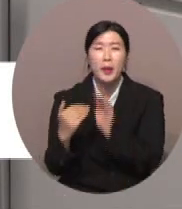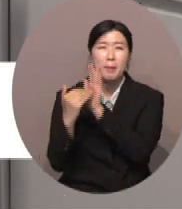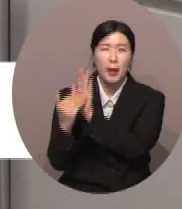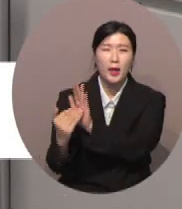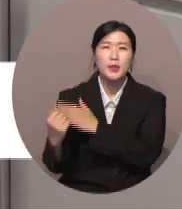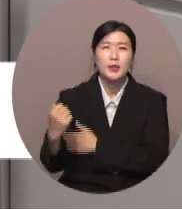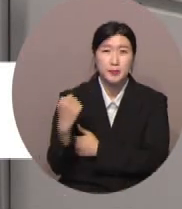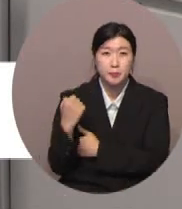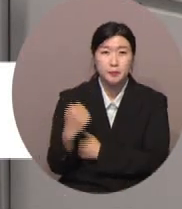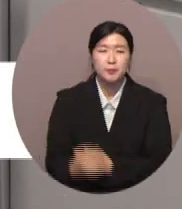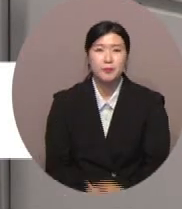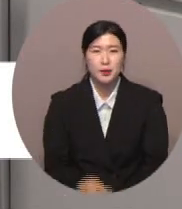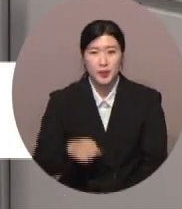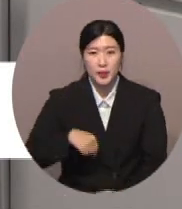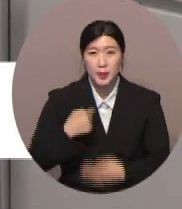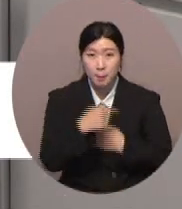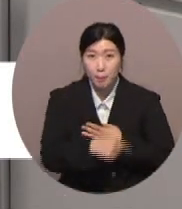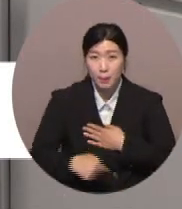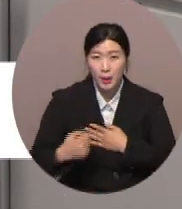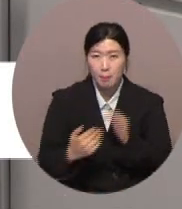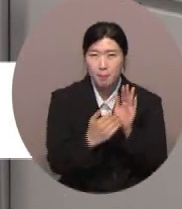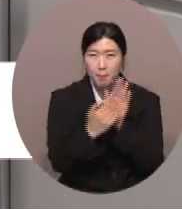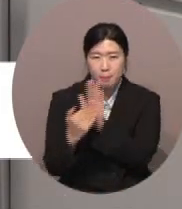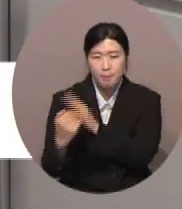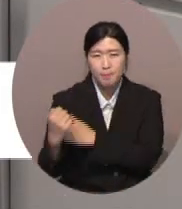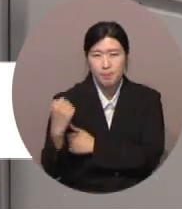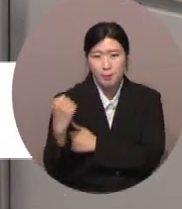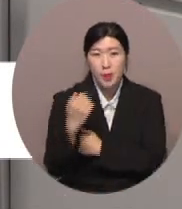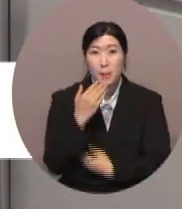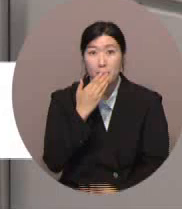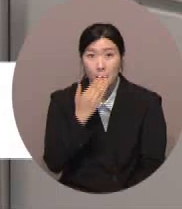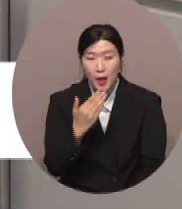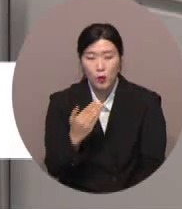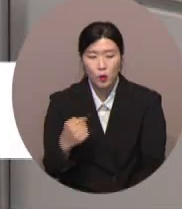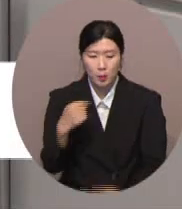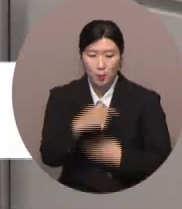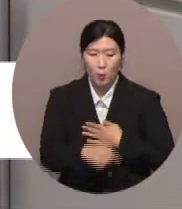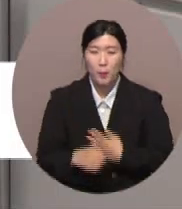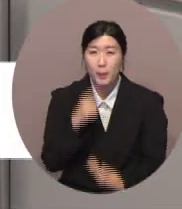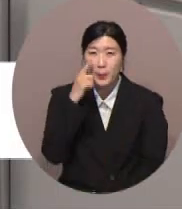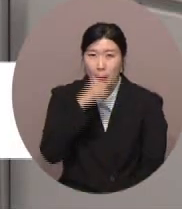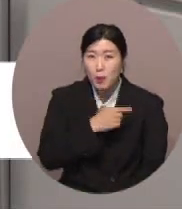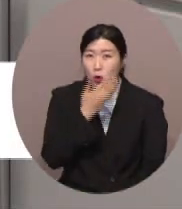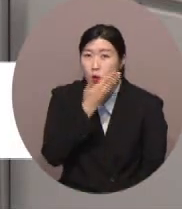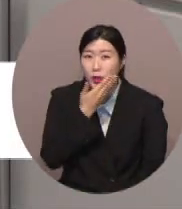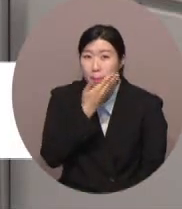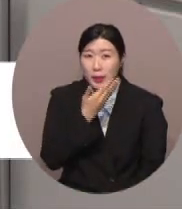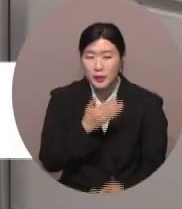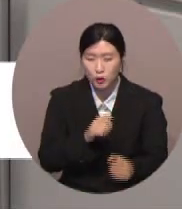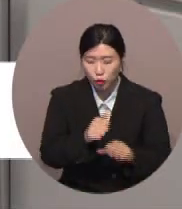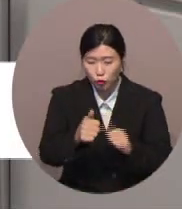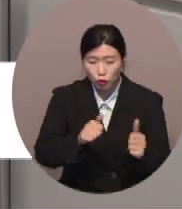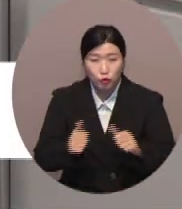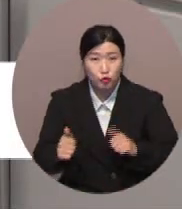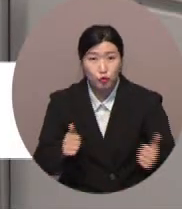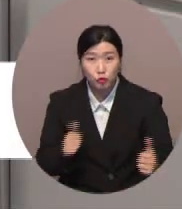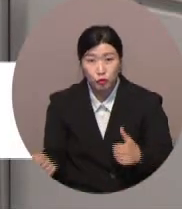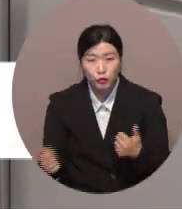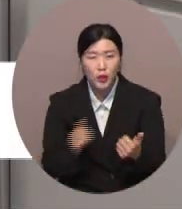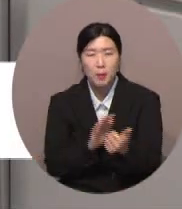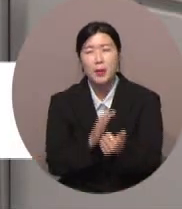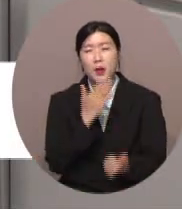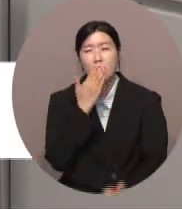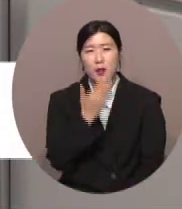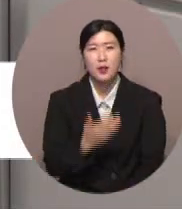따라서 이자가 벤허 빠른 집과 같은 여러가지 몸에서 쌓이는 독성 단백질을 염증 반응 없이 제거할 수 있게 만들기